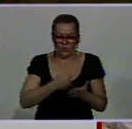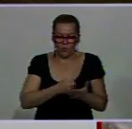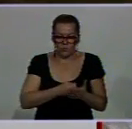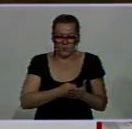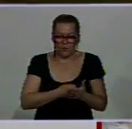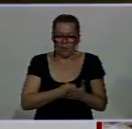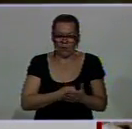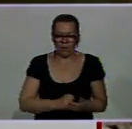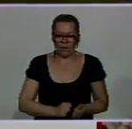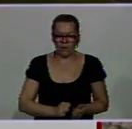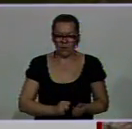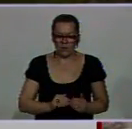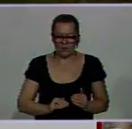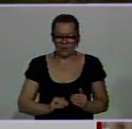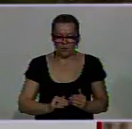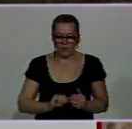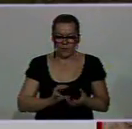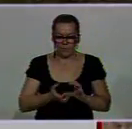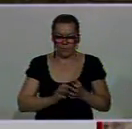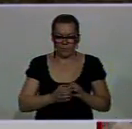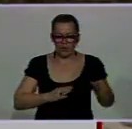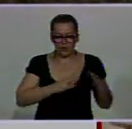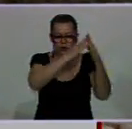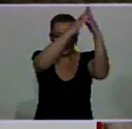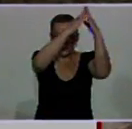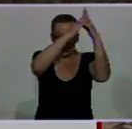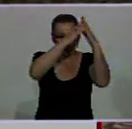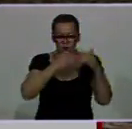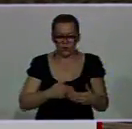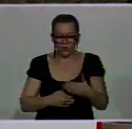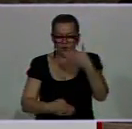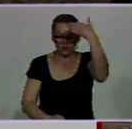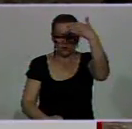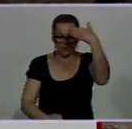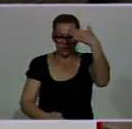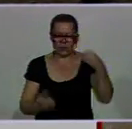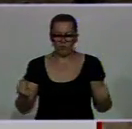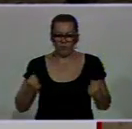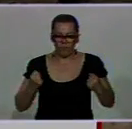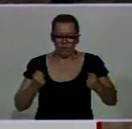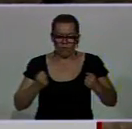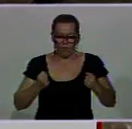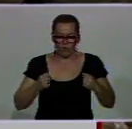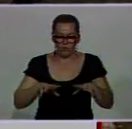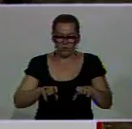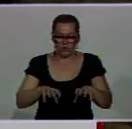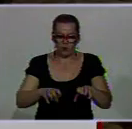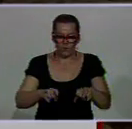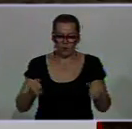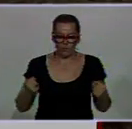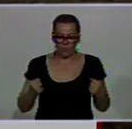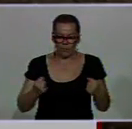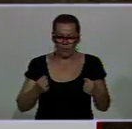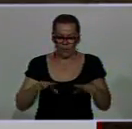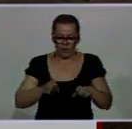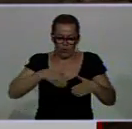au încercat să ridice din piatră de munte un zid, dar forța pământului a fost mult mai puternică, iar pământul a luat-o la